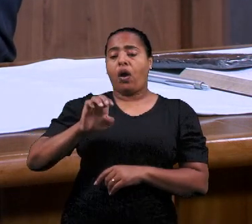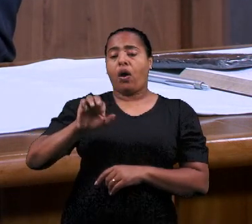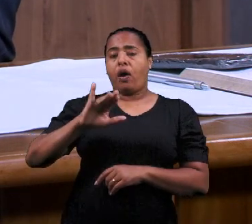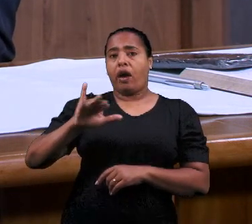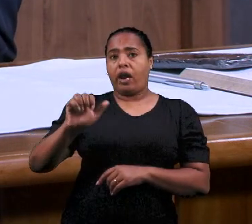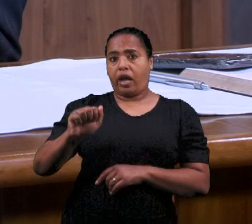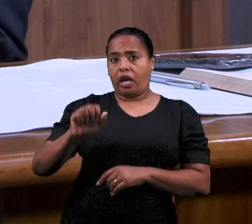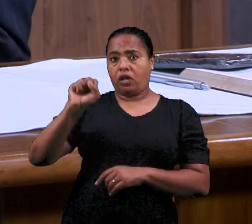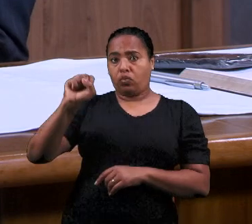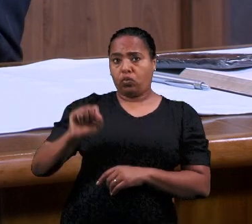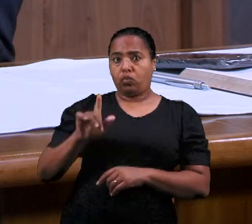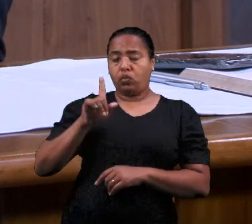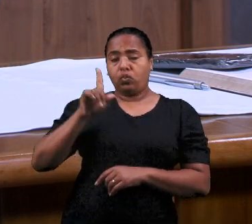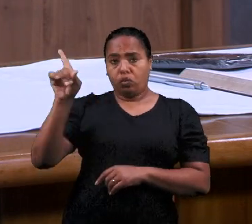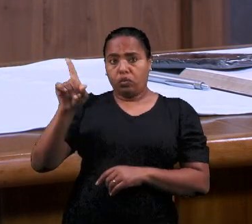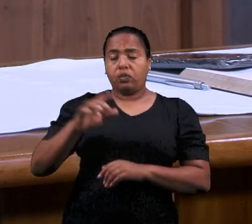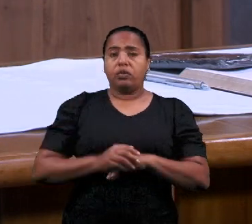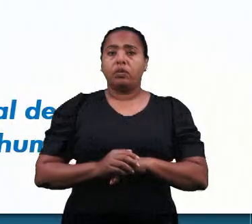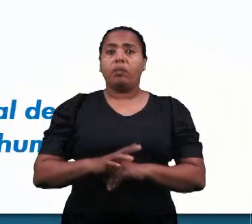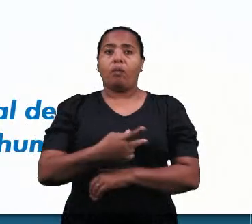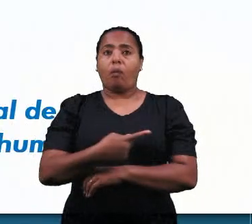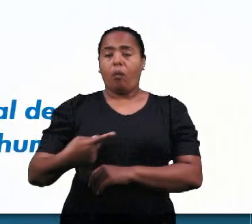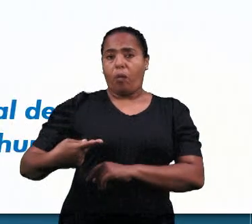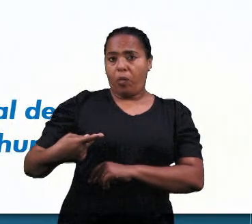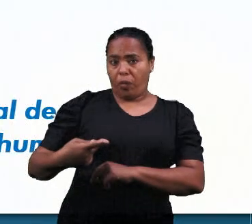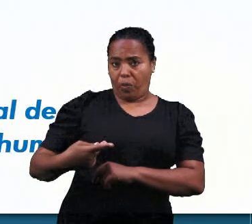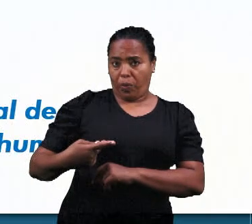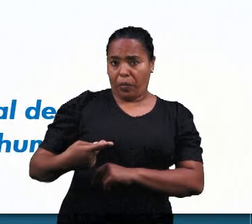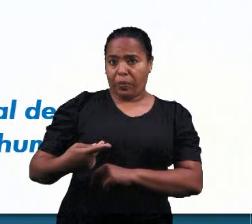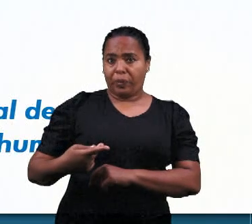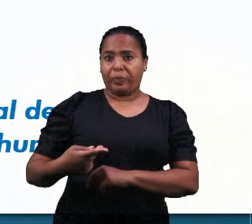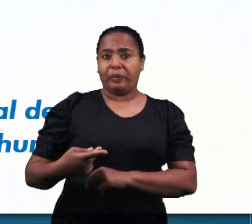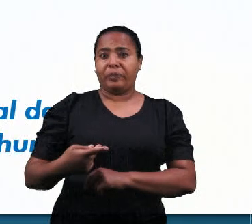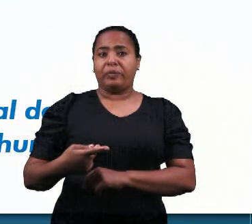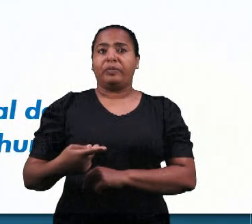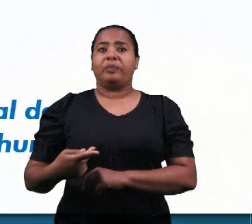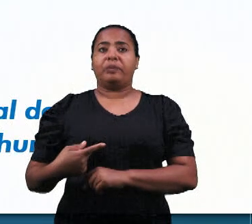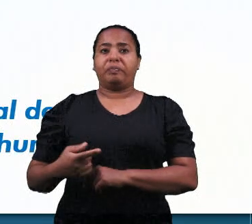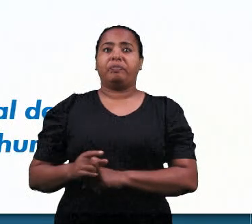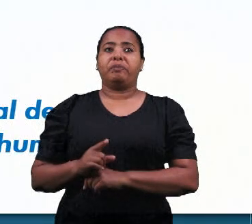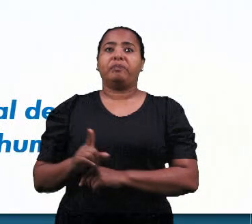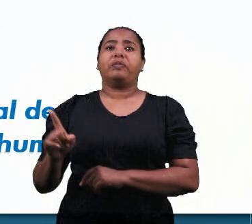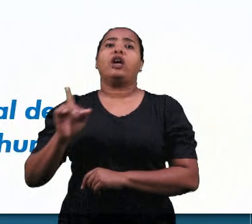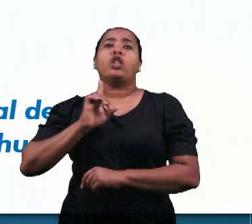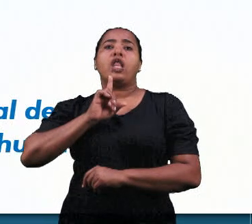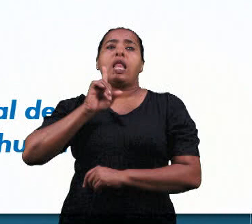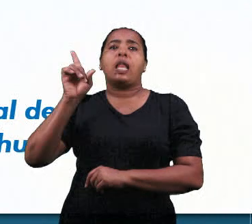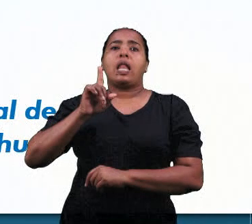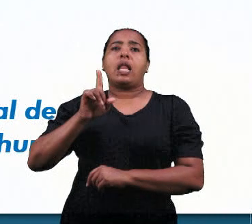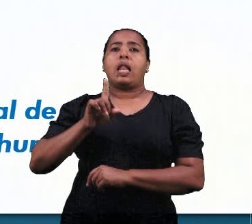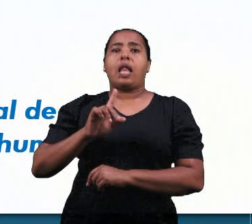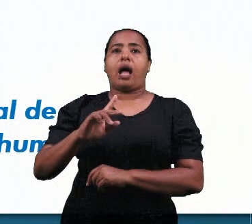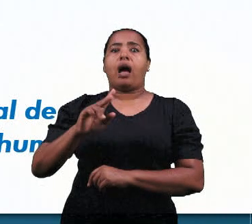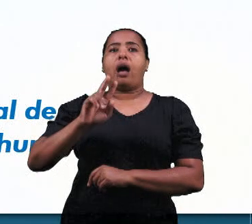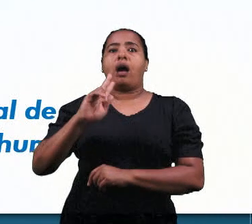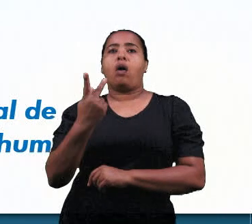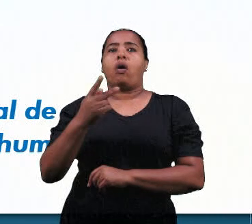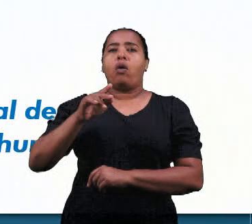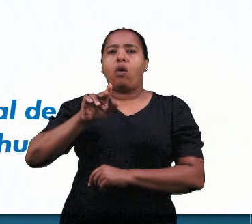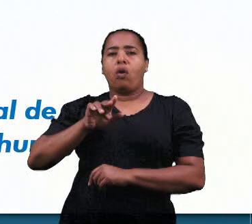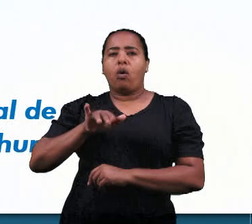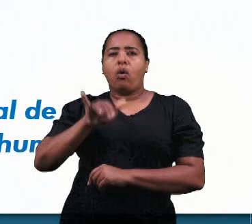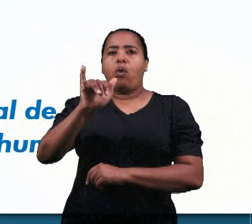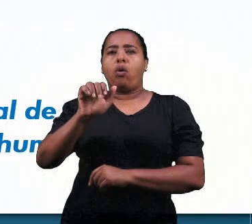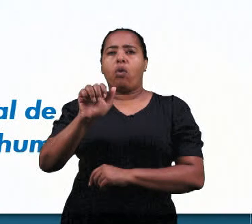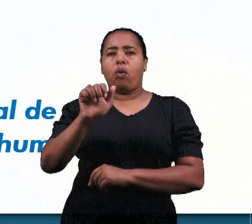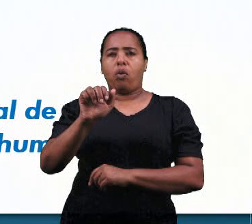à cette question numéro 4. C'est le pasteur Hyun Kong Lee. C'est le pasteur de l'église à Séoul, la capitale de